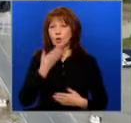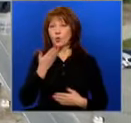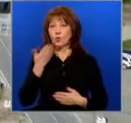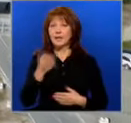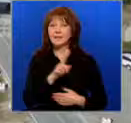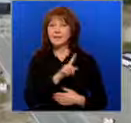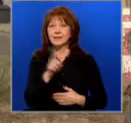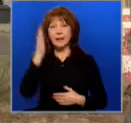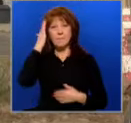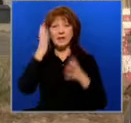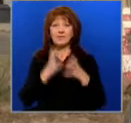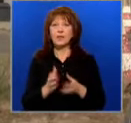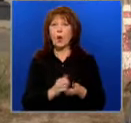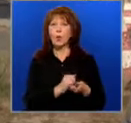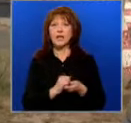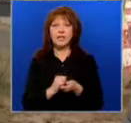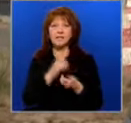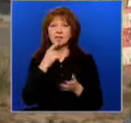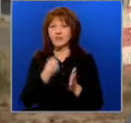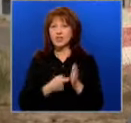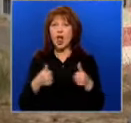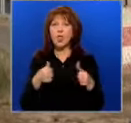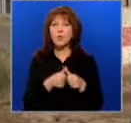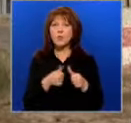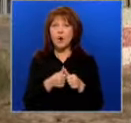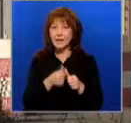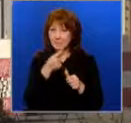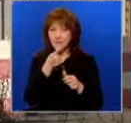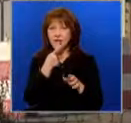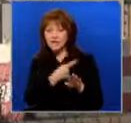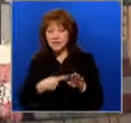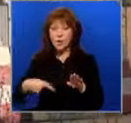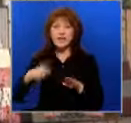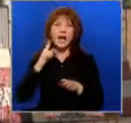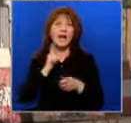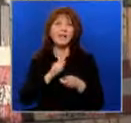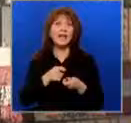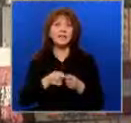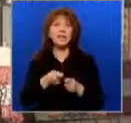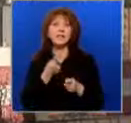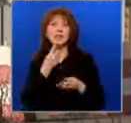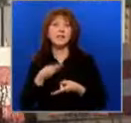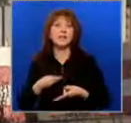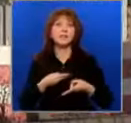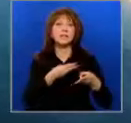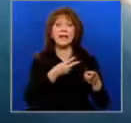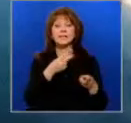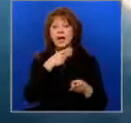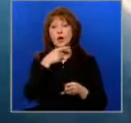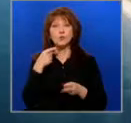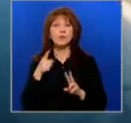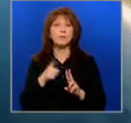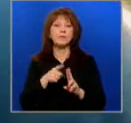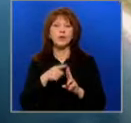Доклад на неправителствени организации твърди, че Лукойл Нефтохим заобикаля санкциите и изнася горива, произведени от руски петрол за страни от Европейския